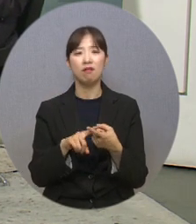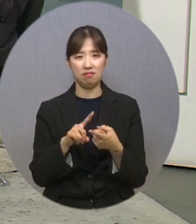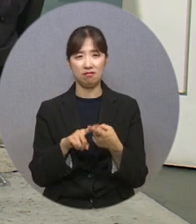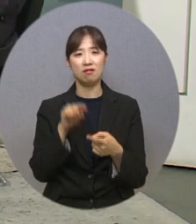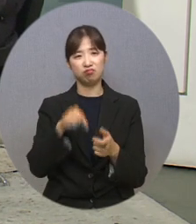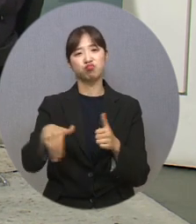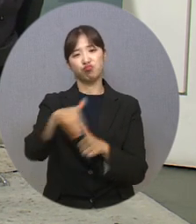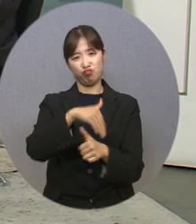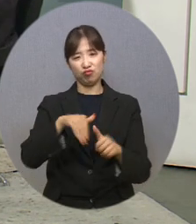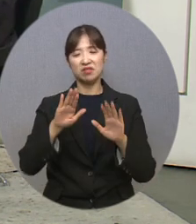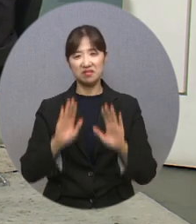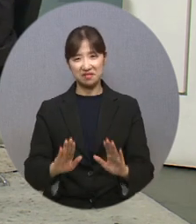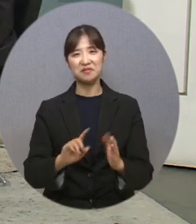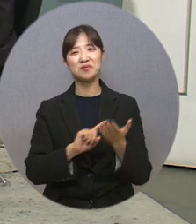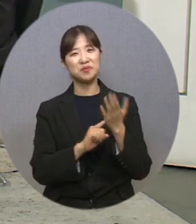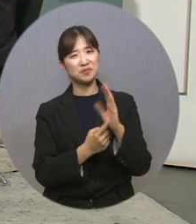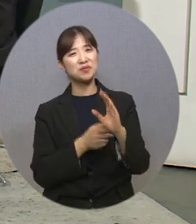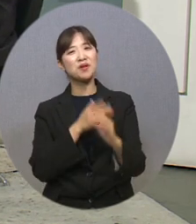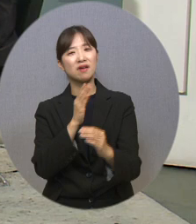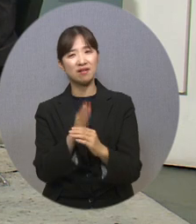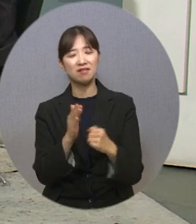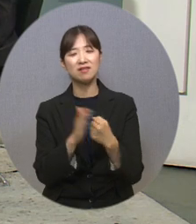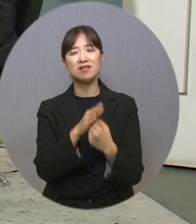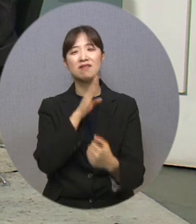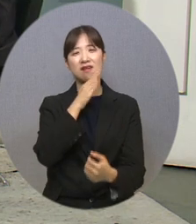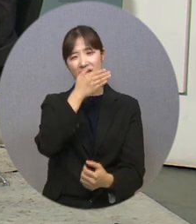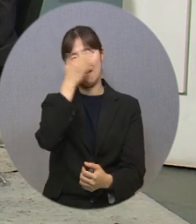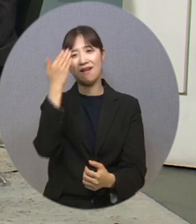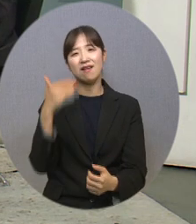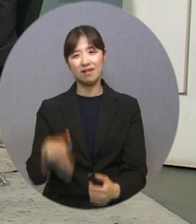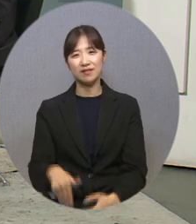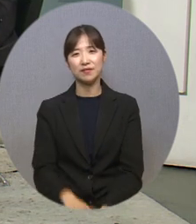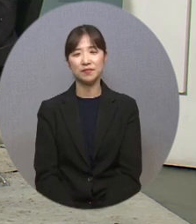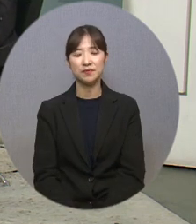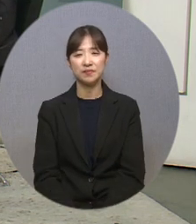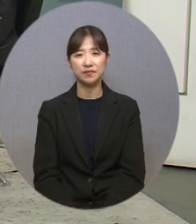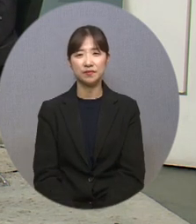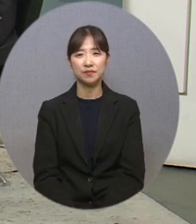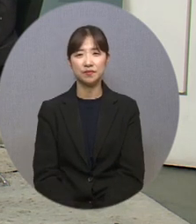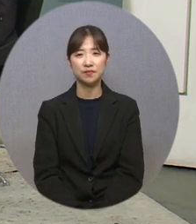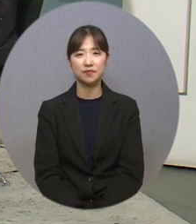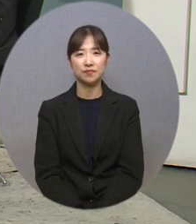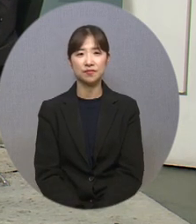그 분위기가 일고 있어서 그나마도 좀 다행이다 싶은 생각이 듭니다. 그